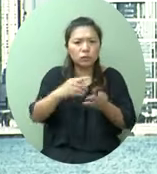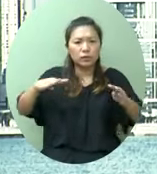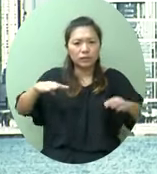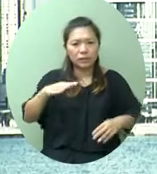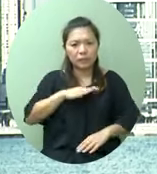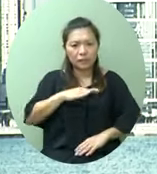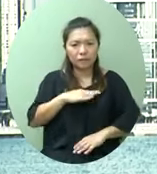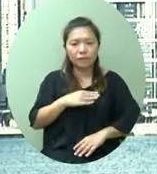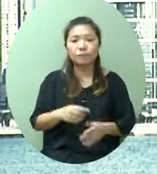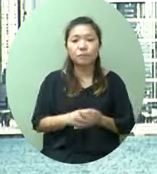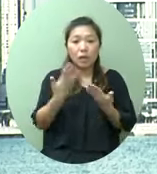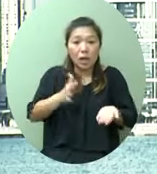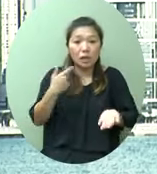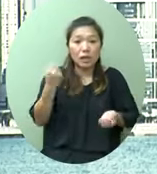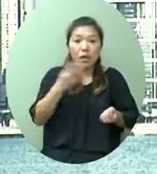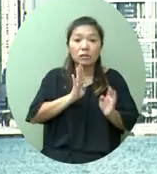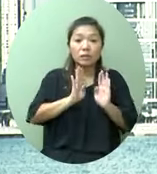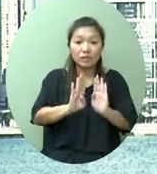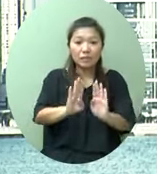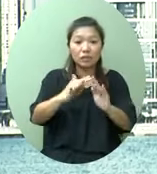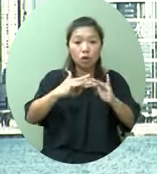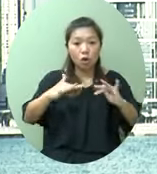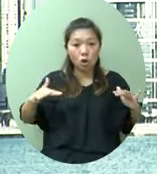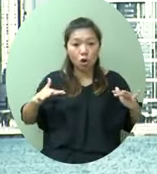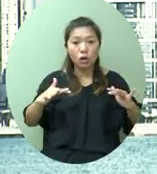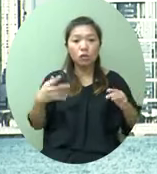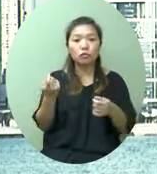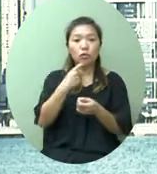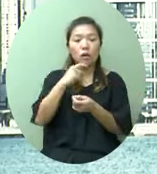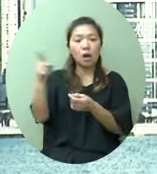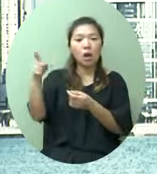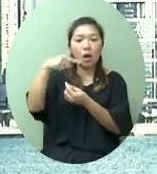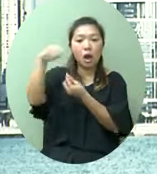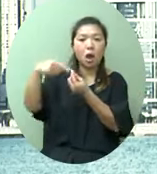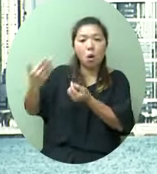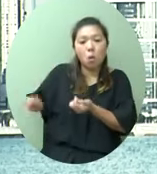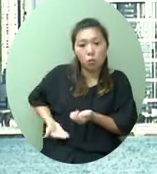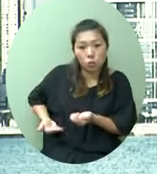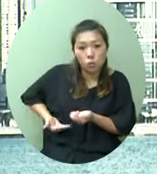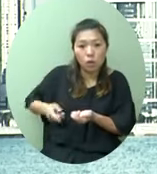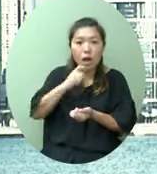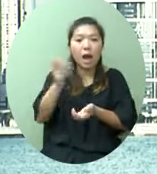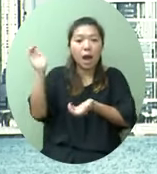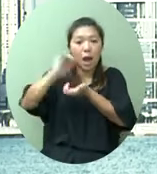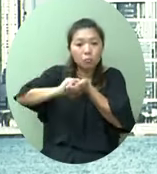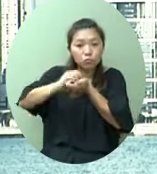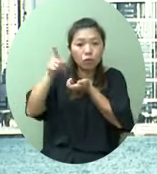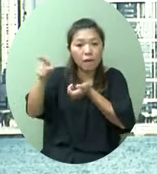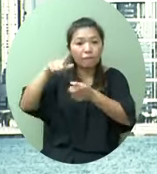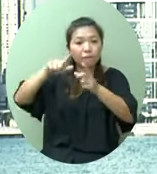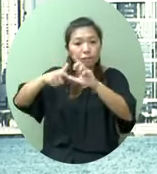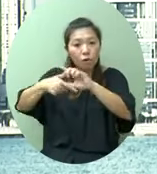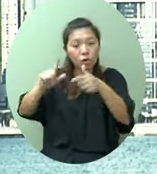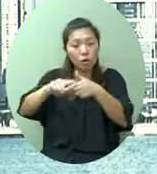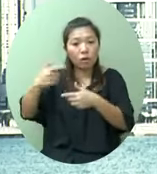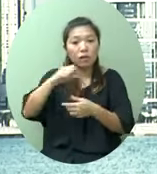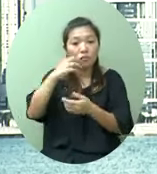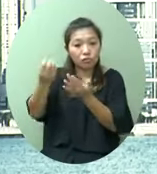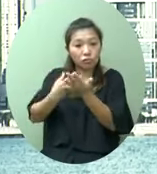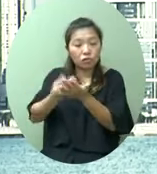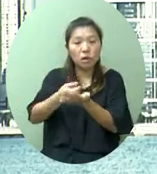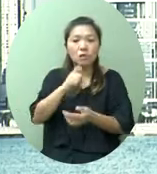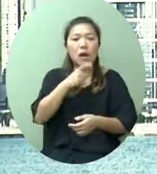咗前海嘅擴區方案同埋橫琴嘅粵澳嘅深度合作區嘅方案，呢啲都會為香港帶嚟